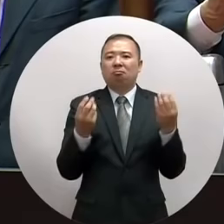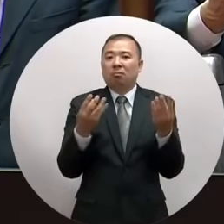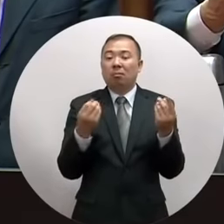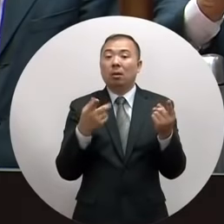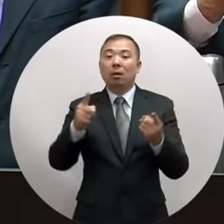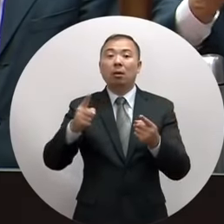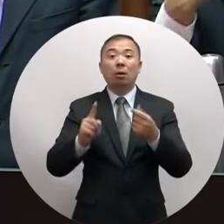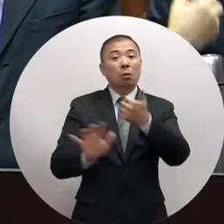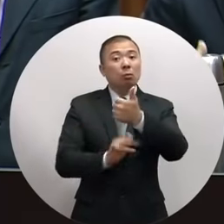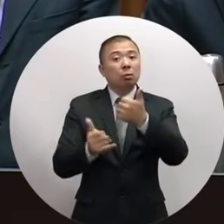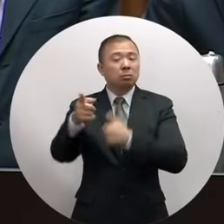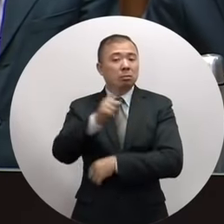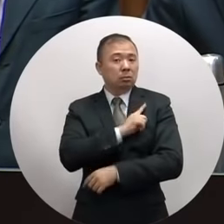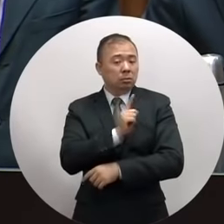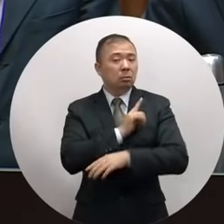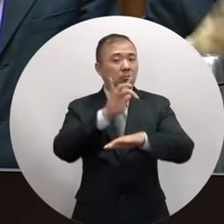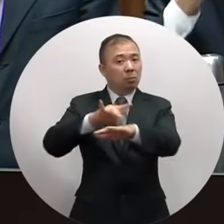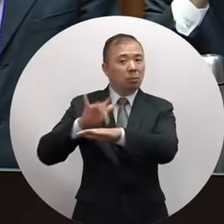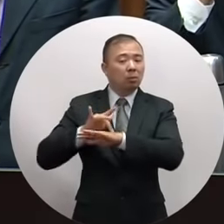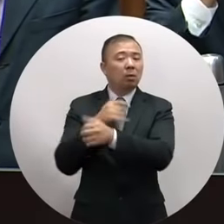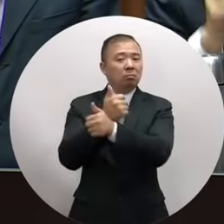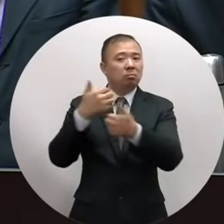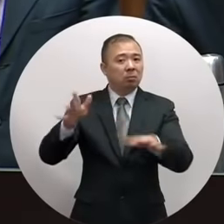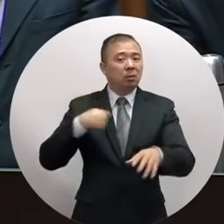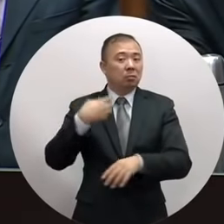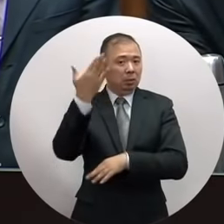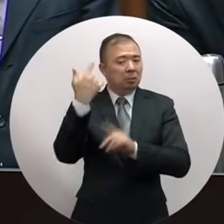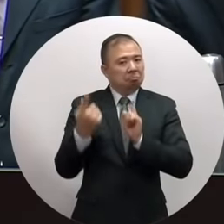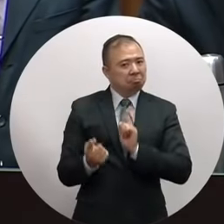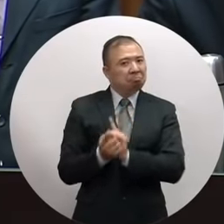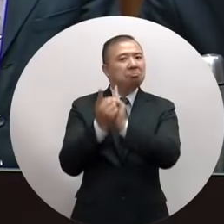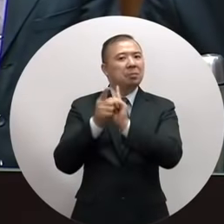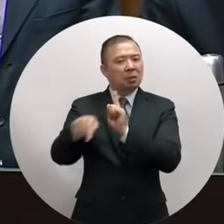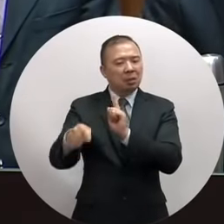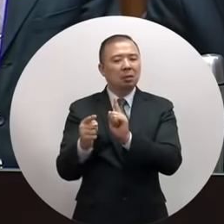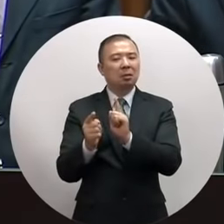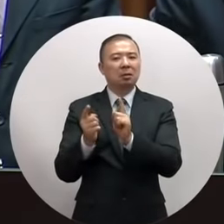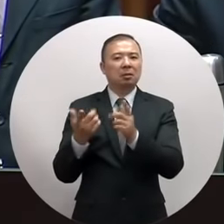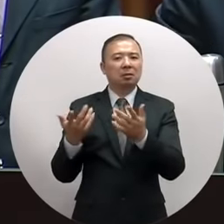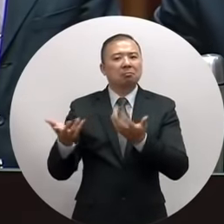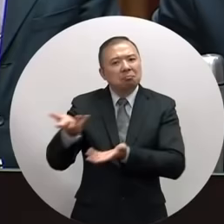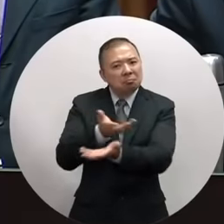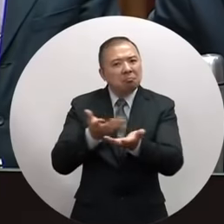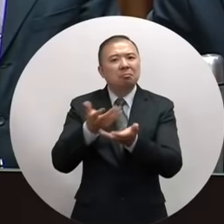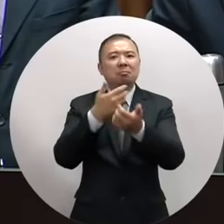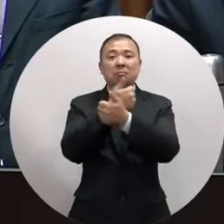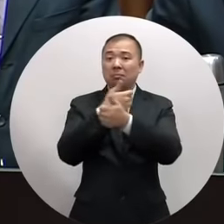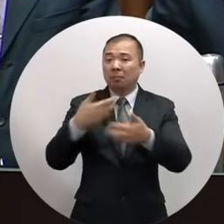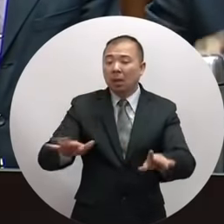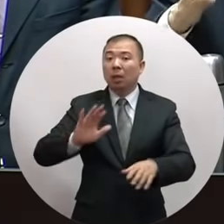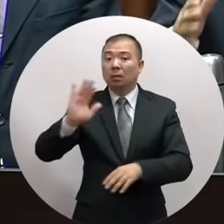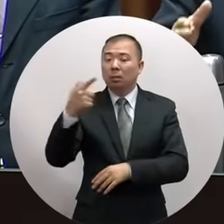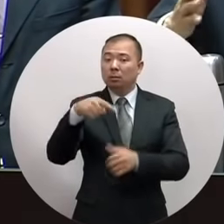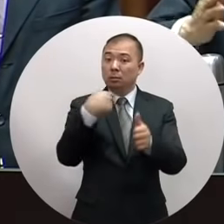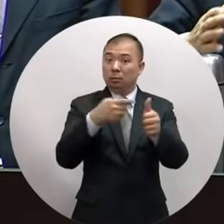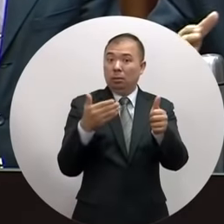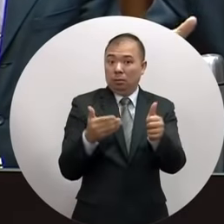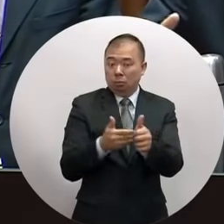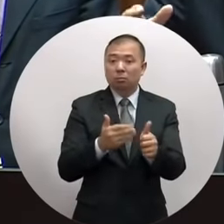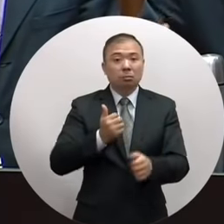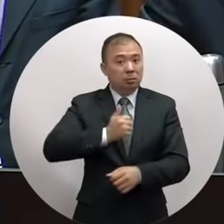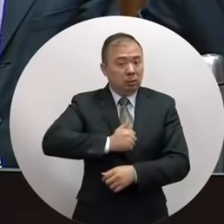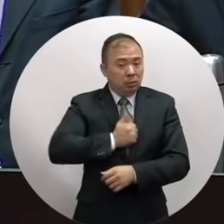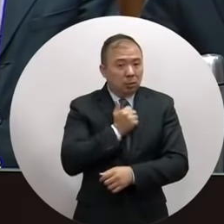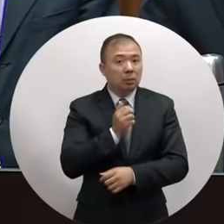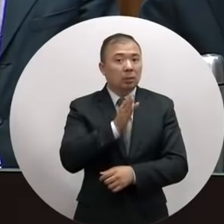你有经验，你也肯定过了。 好， 那对于教育是不是要用这种方式，是不是一定要这样